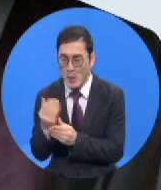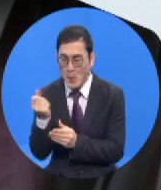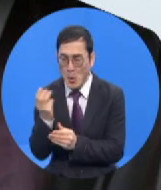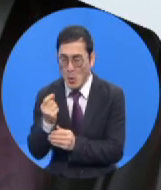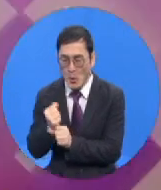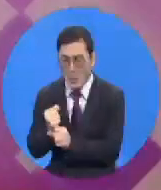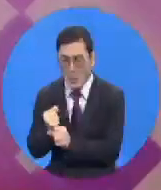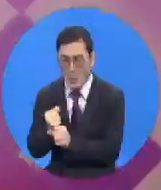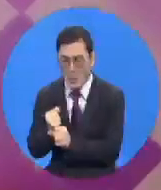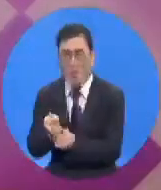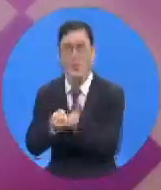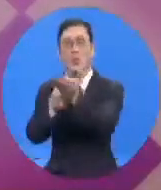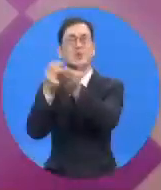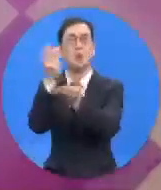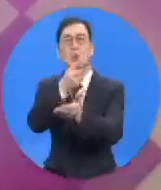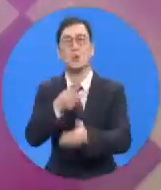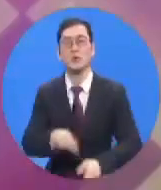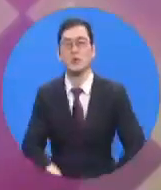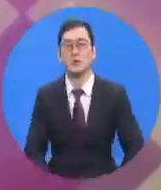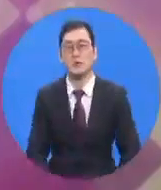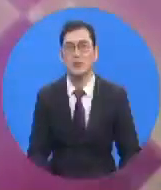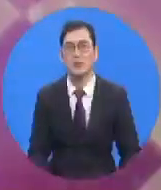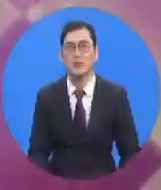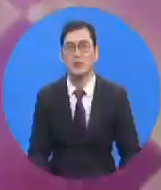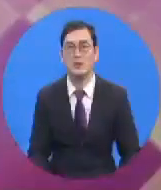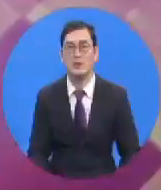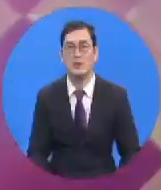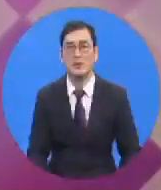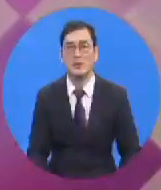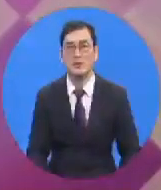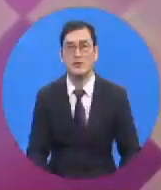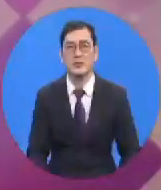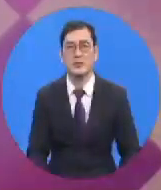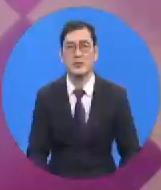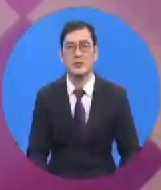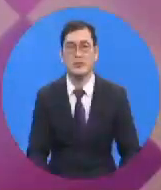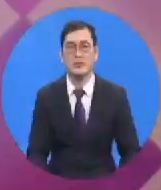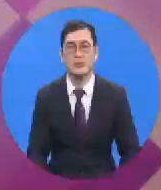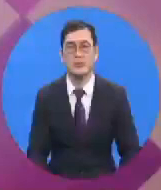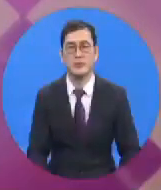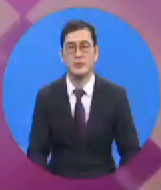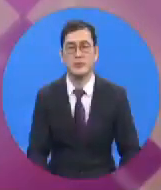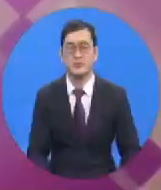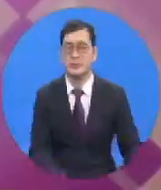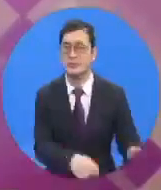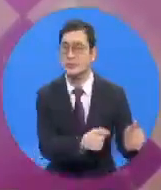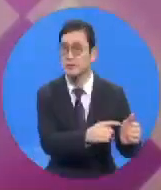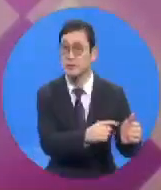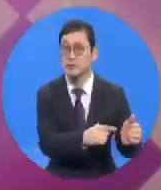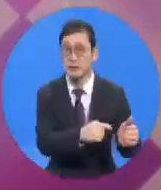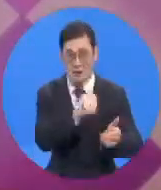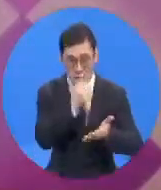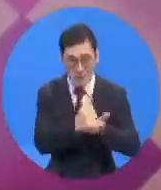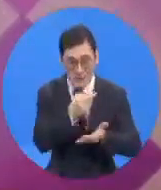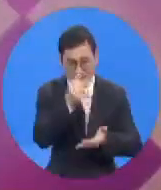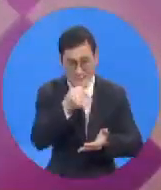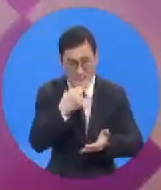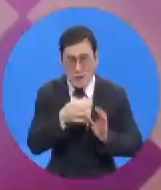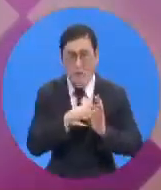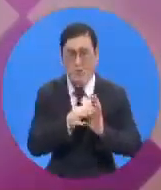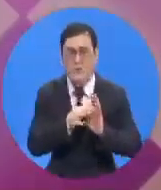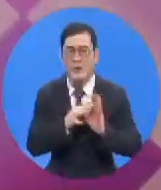있습니다. 윤태호 실장님, 지금 문제가 뭐냐면 결국은 김학의 전 차관의 죄가 있고 없고를